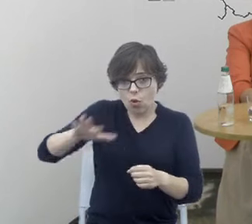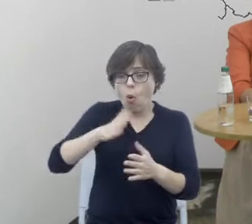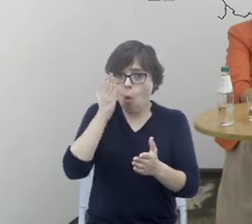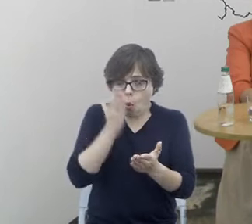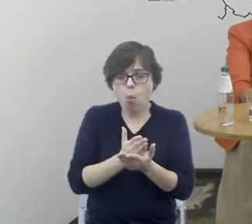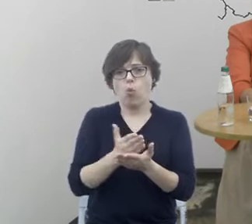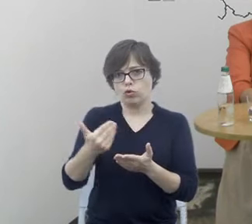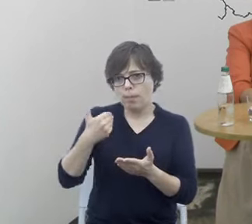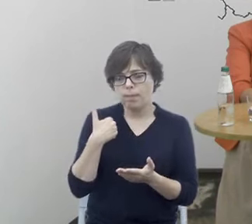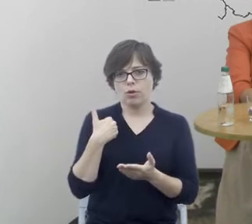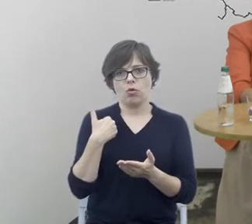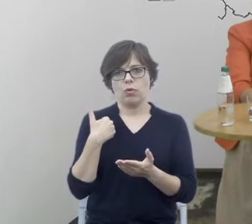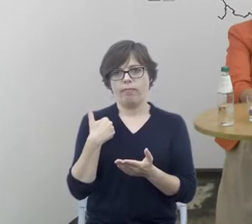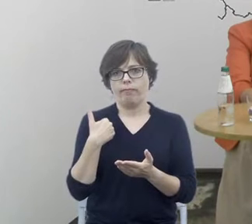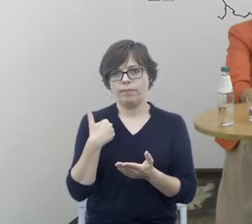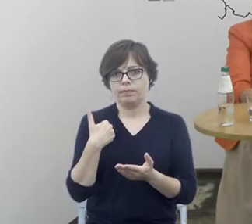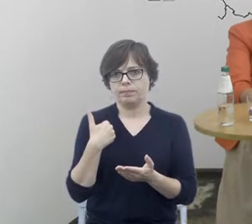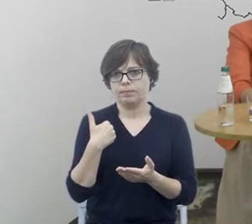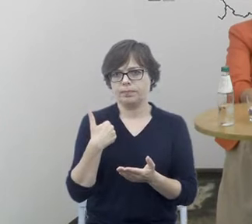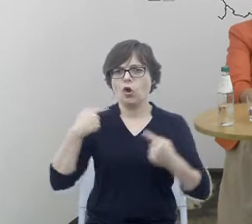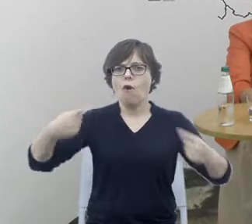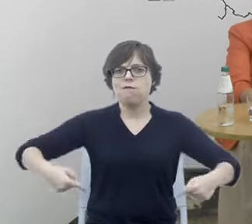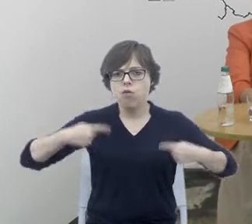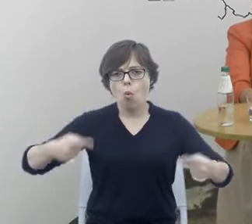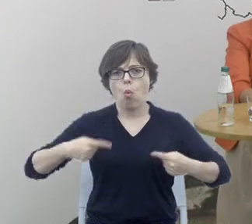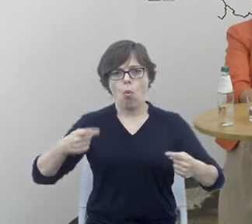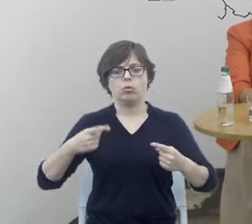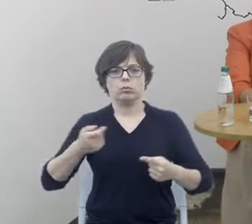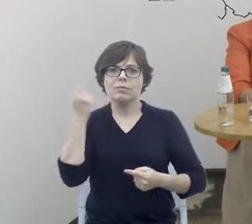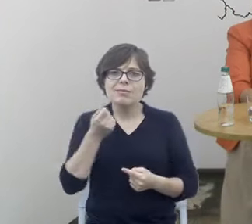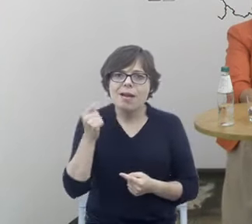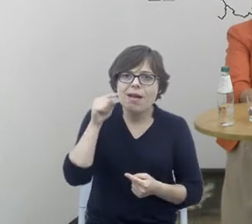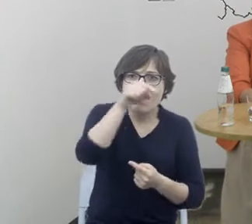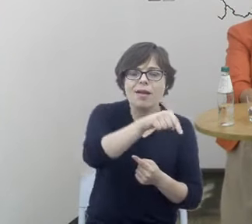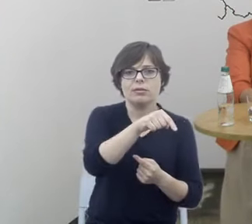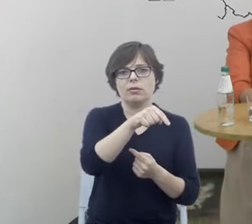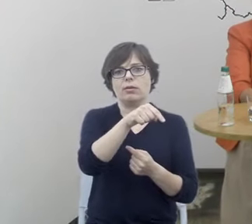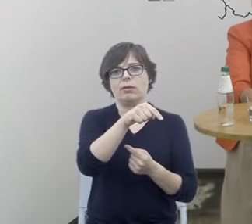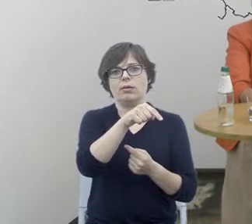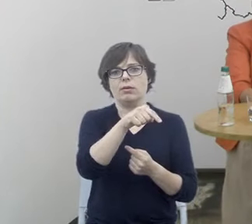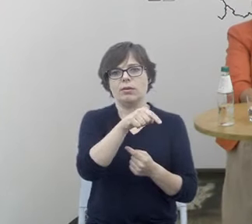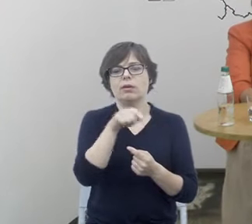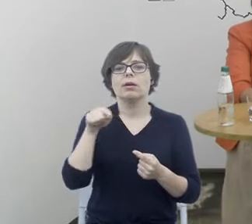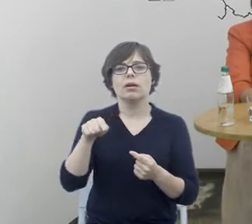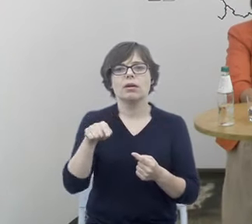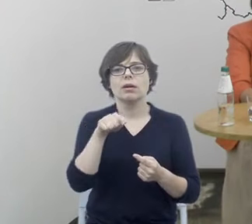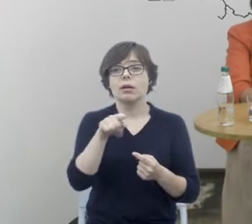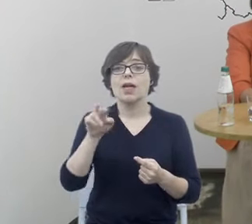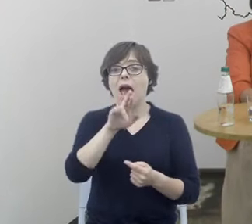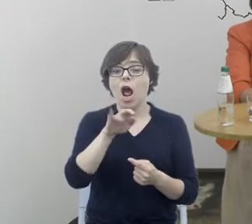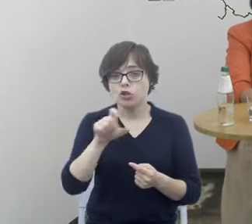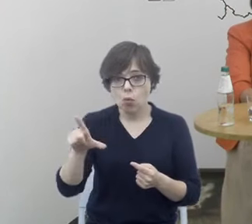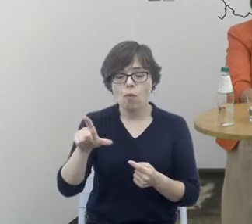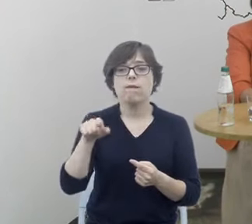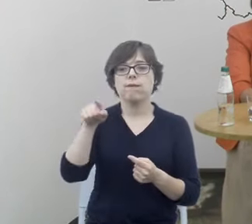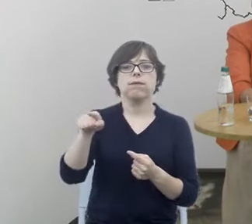jechały no, te jak się nazywa, wozy taborowe, podwozy i miejscowi w Radziłowie